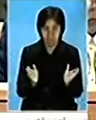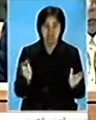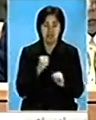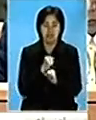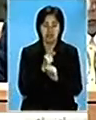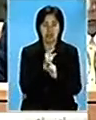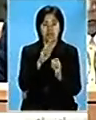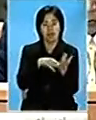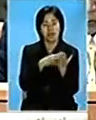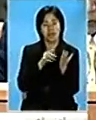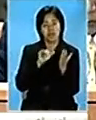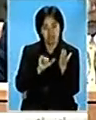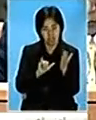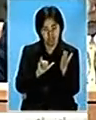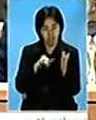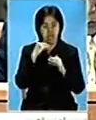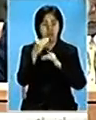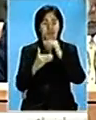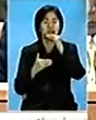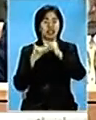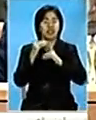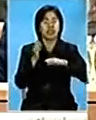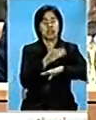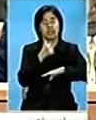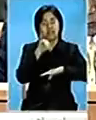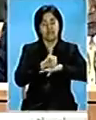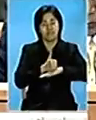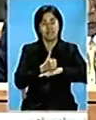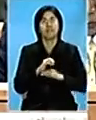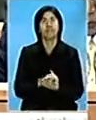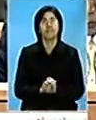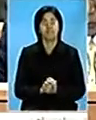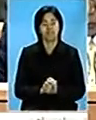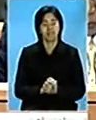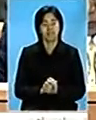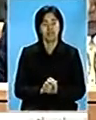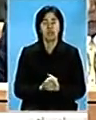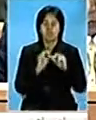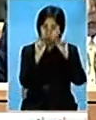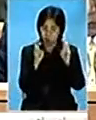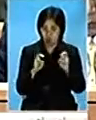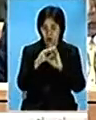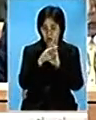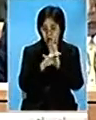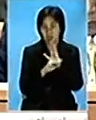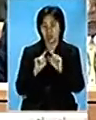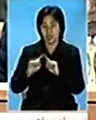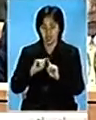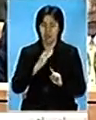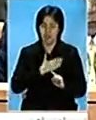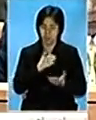ไปตามยุทธศาสตร์ในการที่จะพัฒนาทางการเมืองมีหลายประเด็นนะครับที่ผมอยากจะพูด